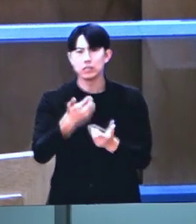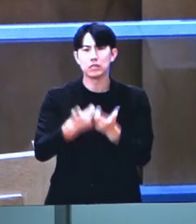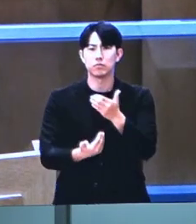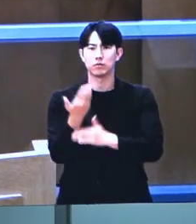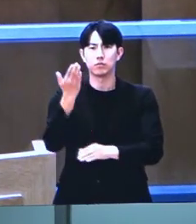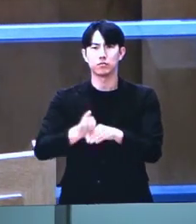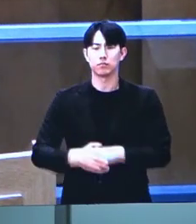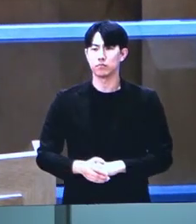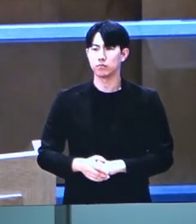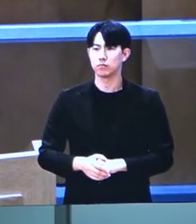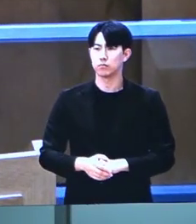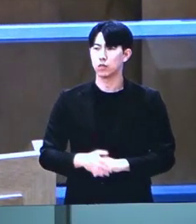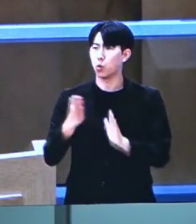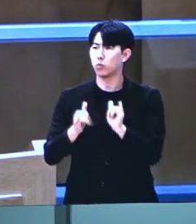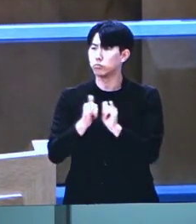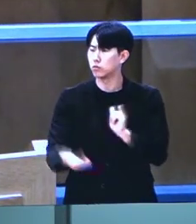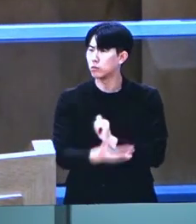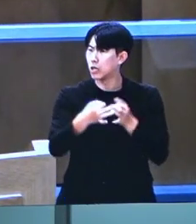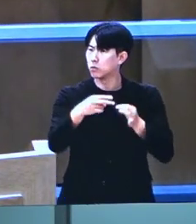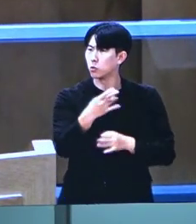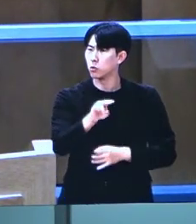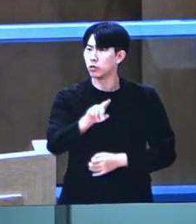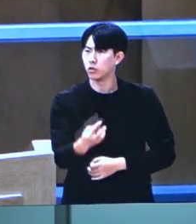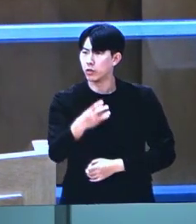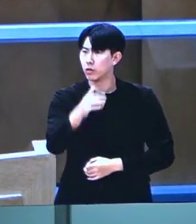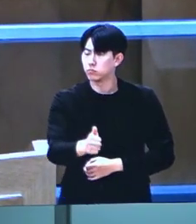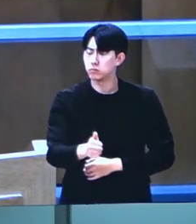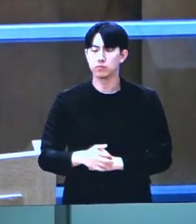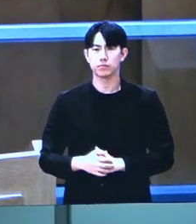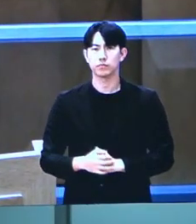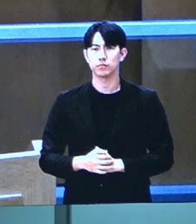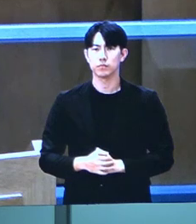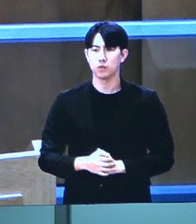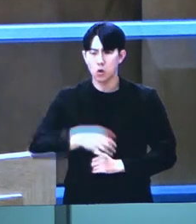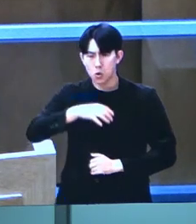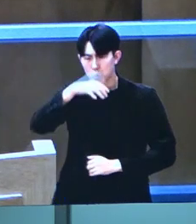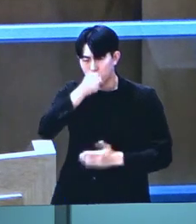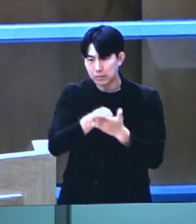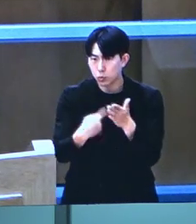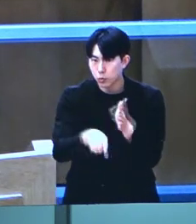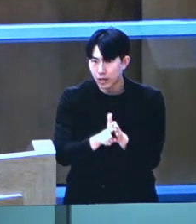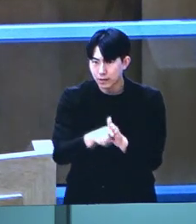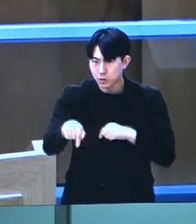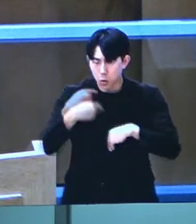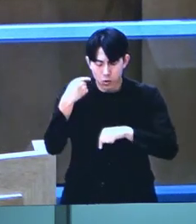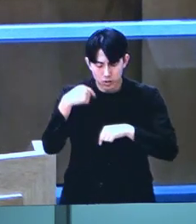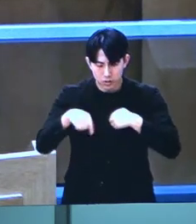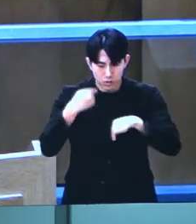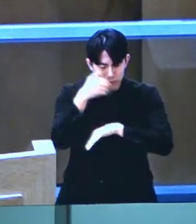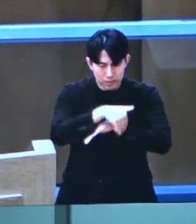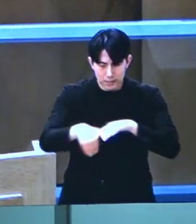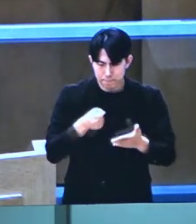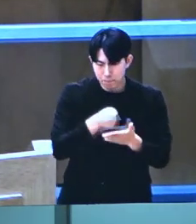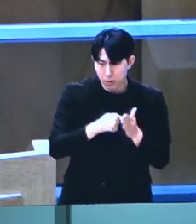김동연 지사를 비롯한 공직자는 최적의 대안을 찾기 위해 정책 결정의 기본 원칙을 충실히